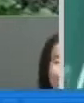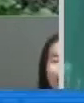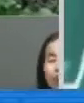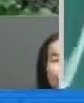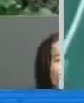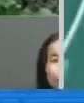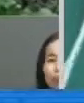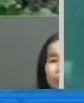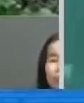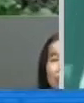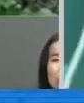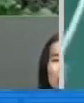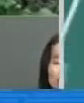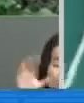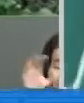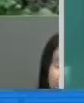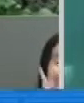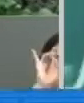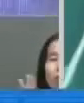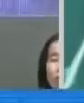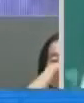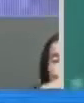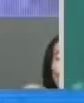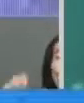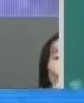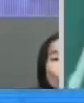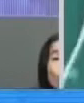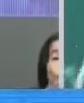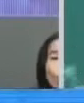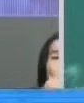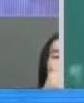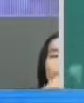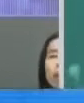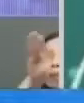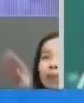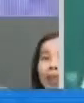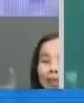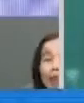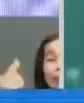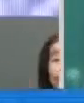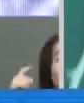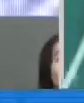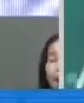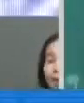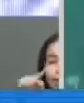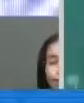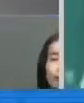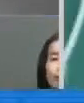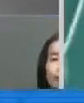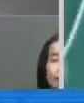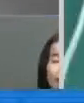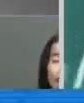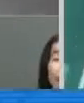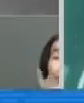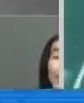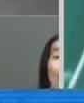กสำนักงานตำรวจแห่งชาติมาร่วมแถลงด้วยนะครับแล้วก็ดูเหมือนว่าจะแสดงความกังวลเพราะว่ามีบางกลุ่มที่ยังใช้ช่